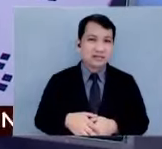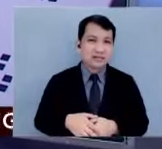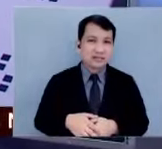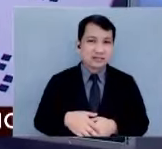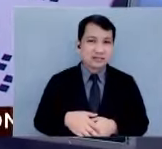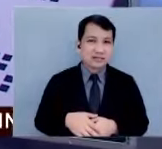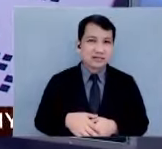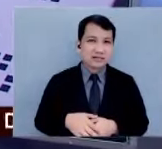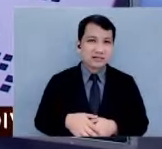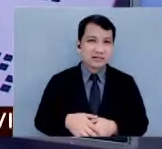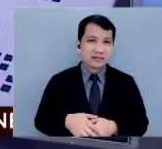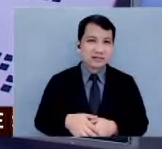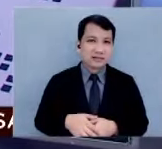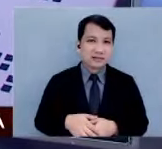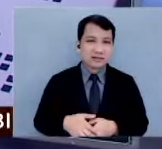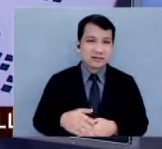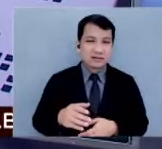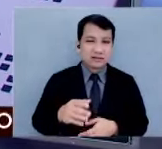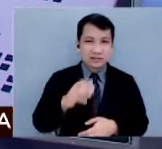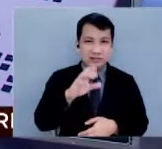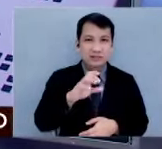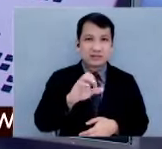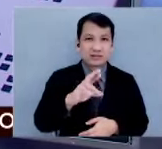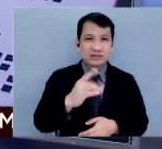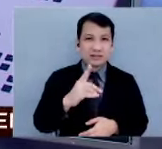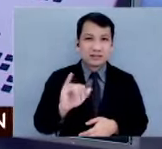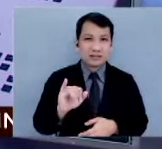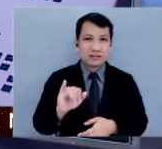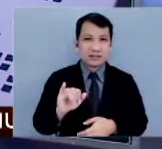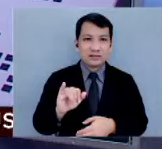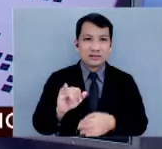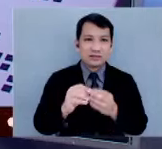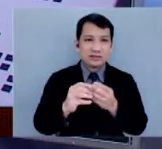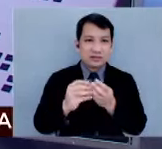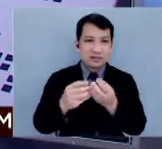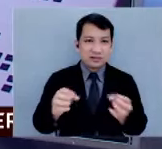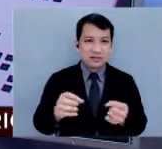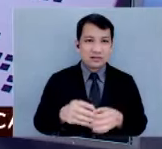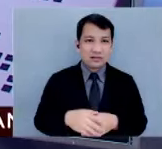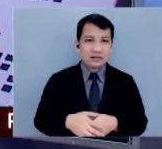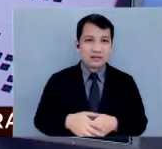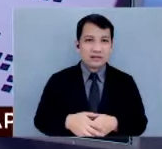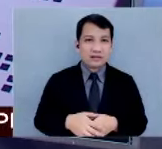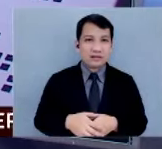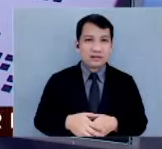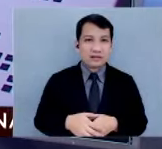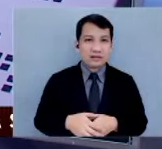Tingin ko, alam mo, si Cardi B, mali nga yung pagkain niya ng balot. Paano ba dapat? Dapat may kasamang serbesa yun.